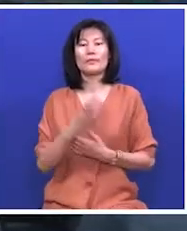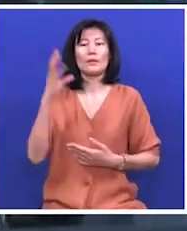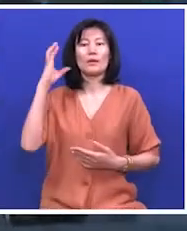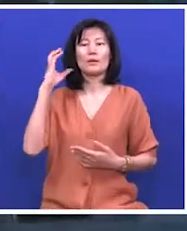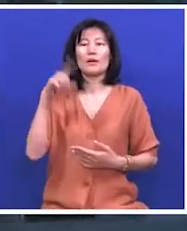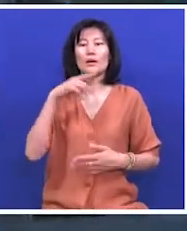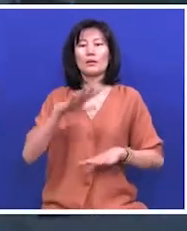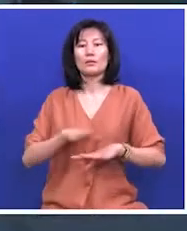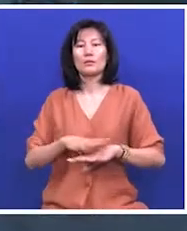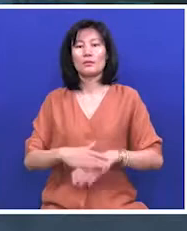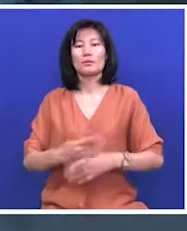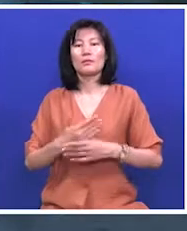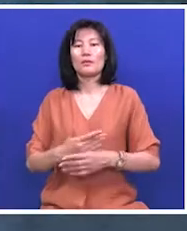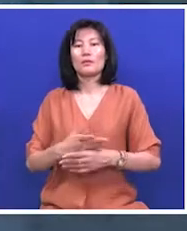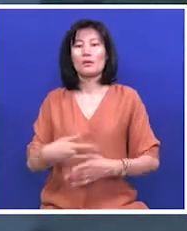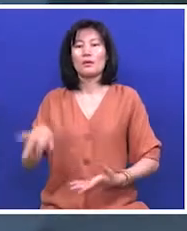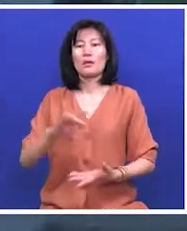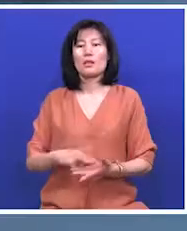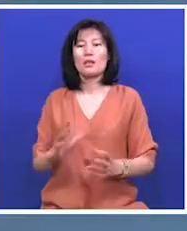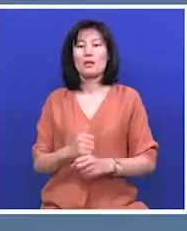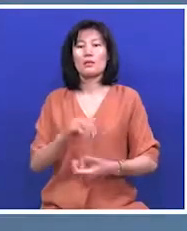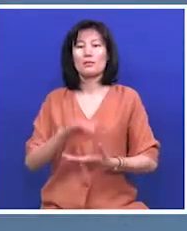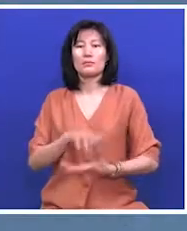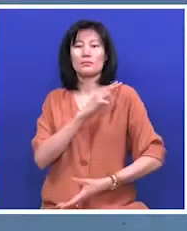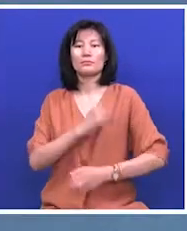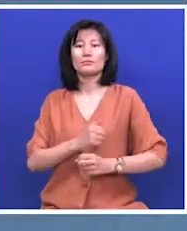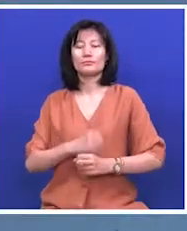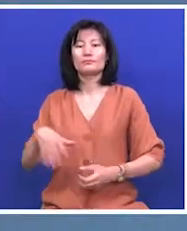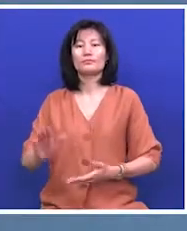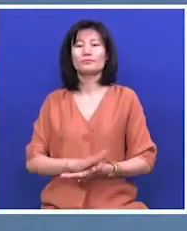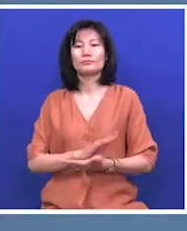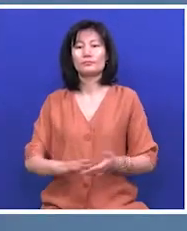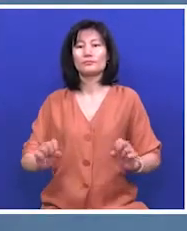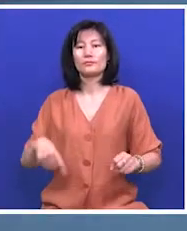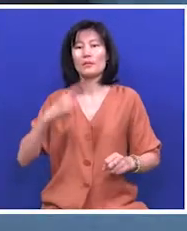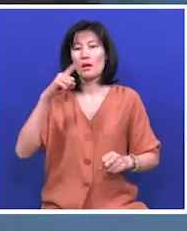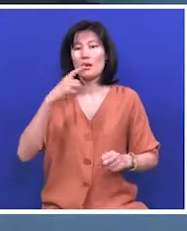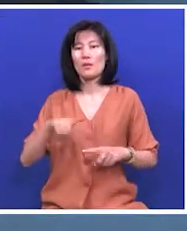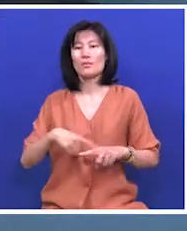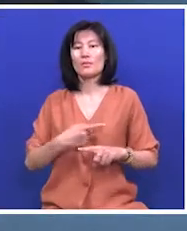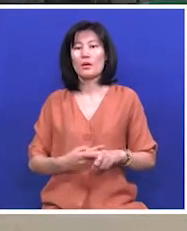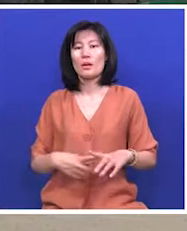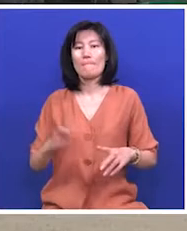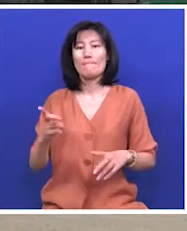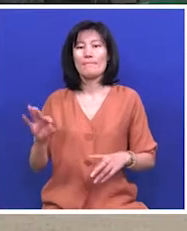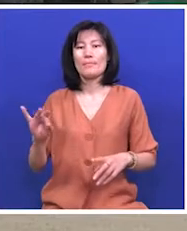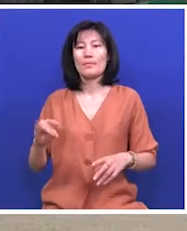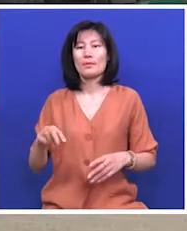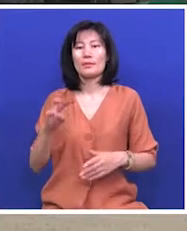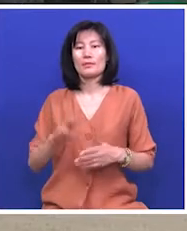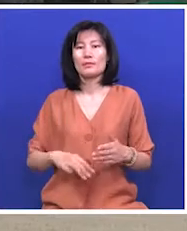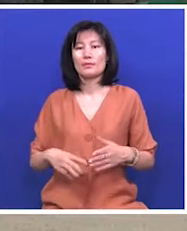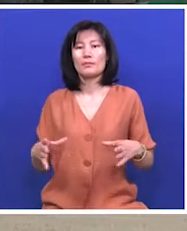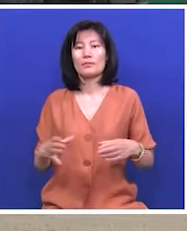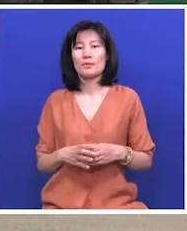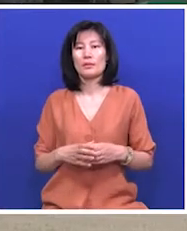жағдайды ескере отыра халыққа демеу ретінде қала әкімімен келсе іске асырылу жоспарланып отырғандығын айтты. Бұл іс-шараға байланысты